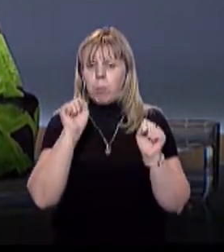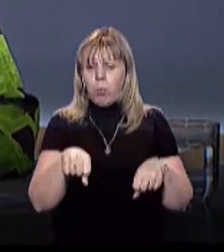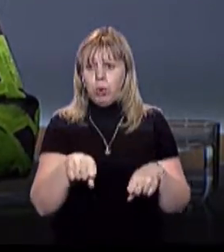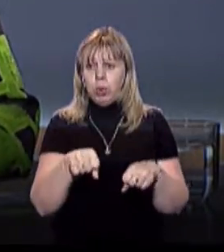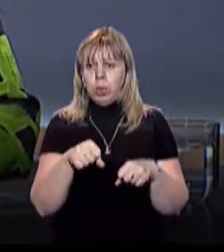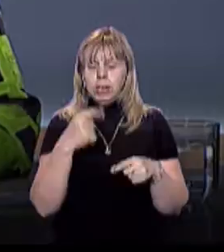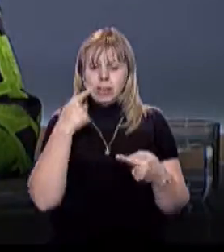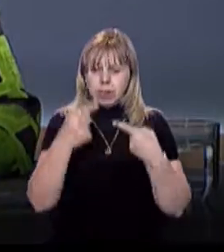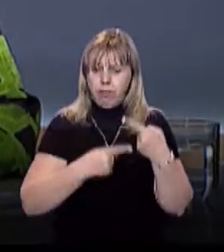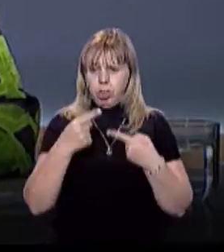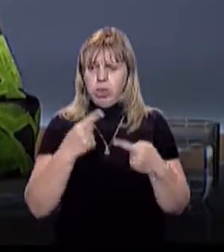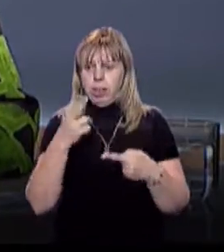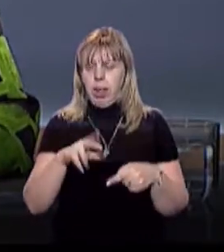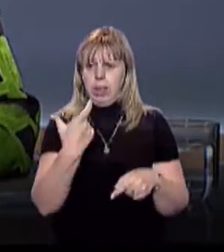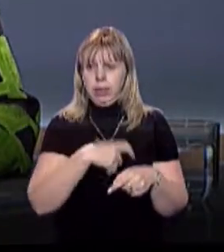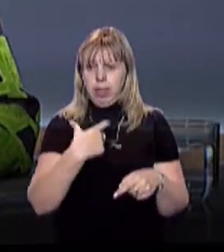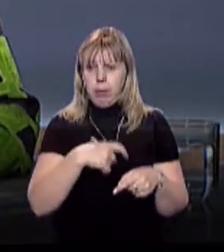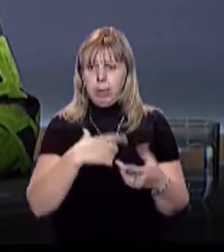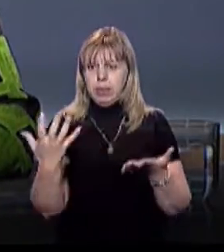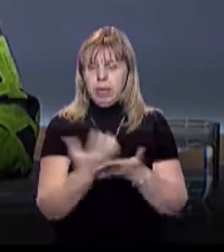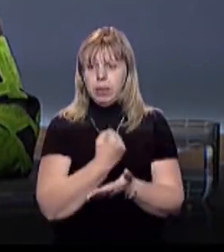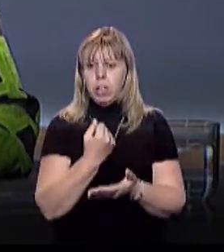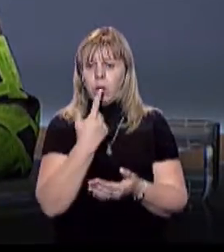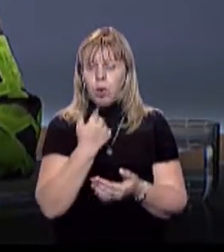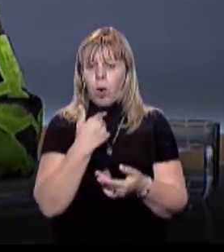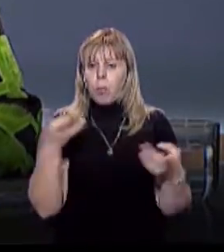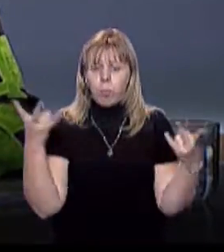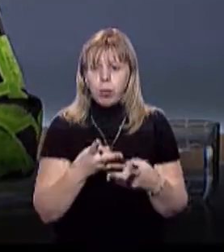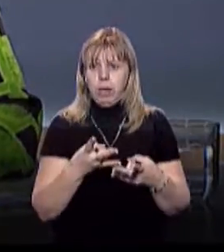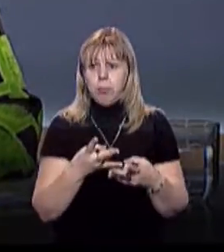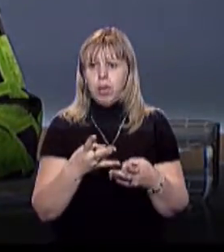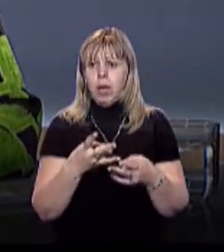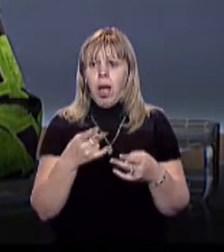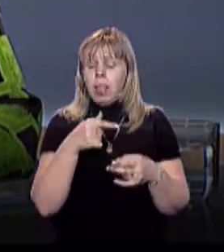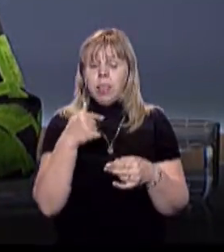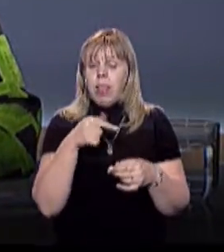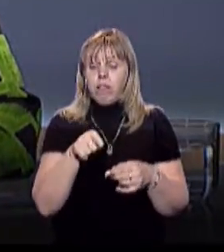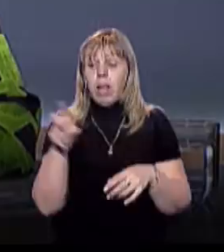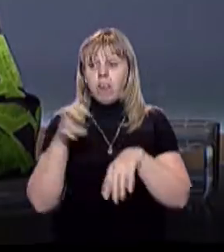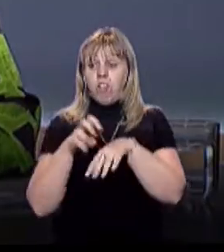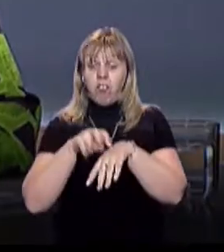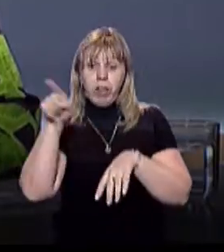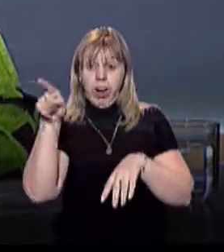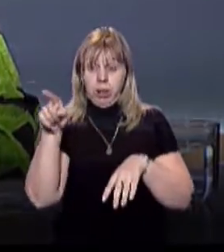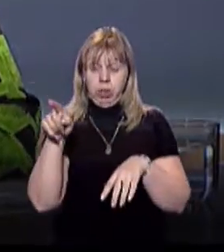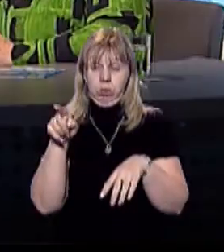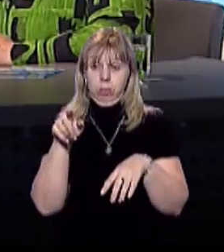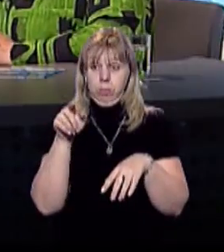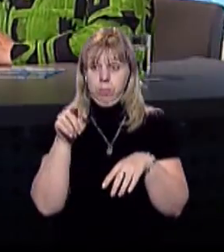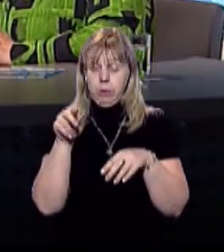можуть завжди для себе знайти кров потрібну. Тобто не вони, а лікарі, лікуючі